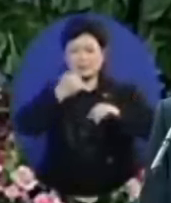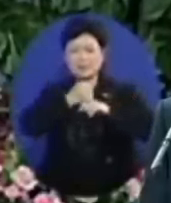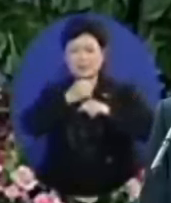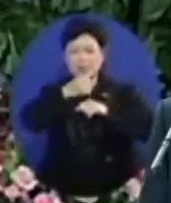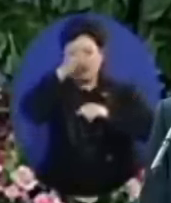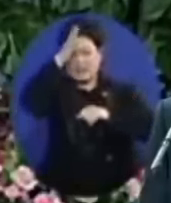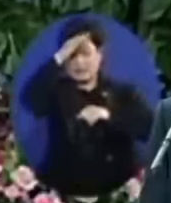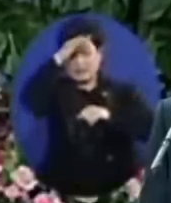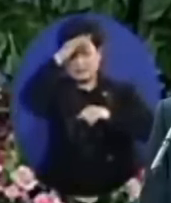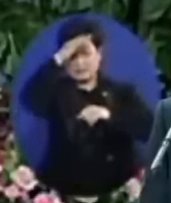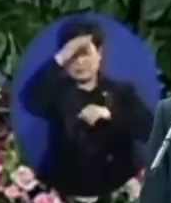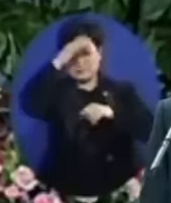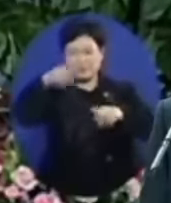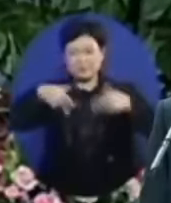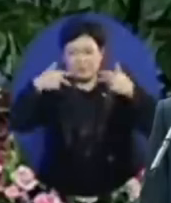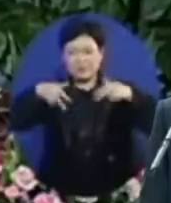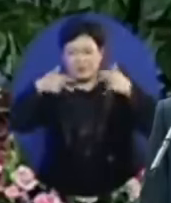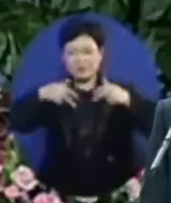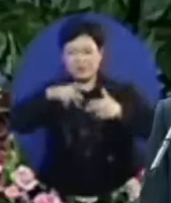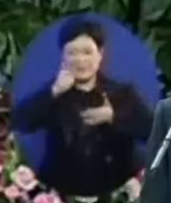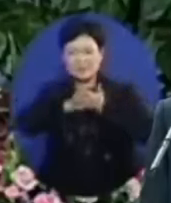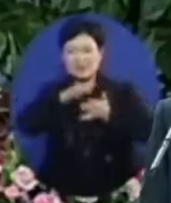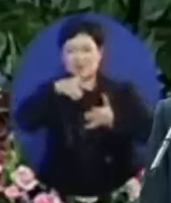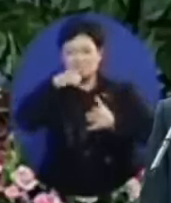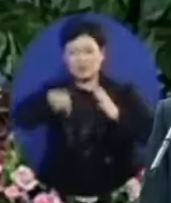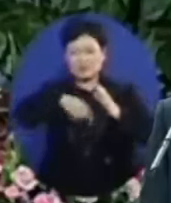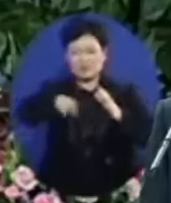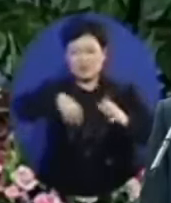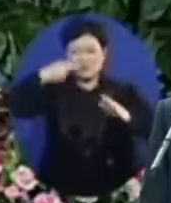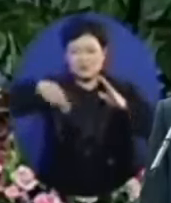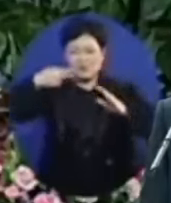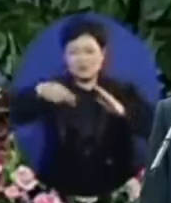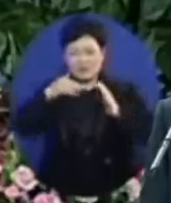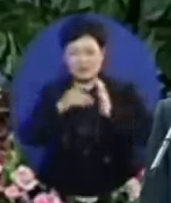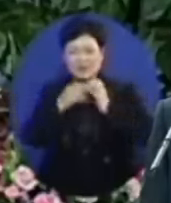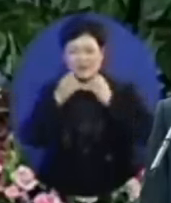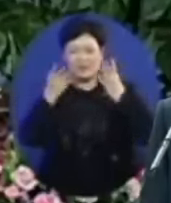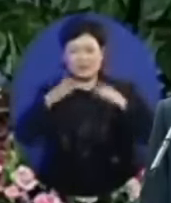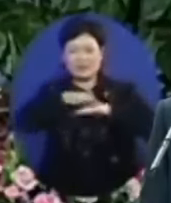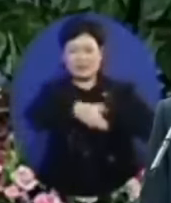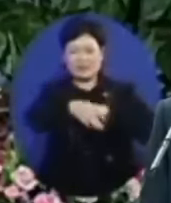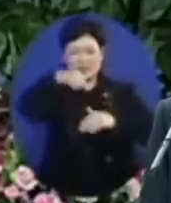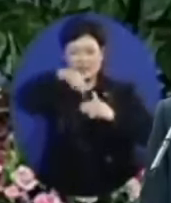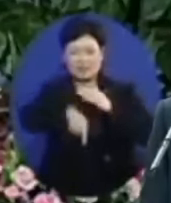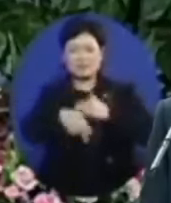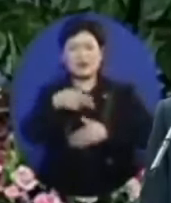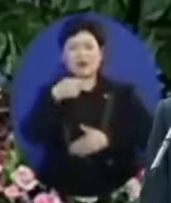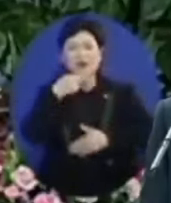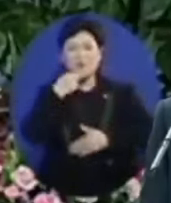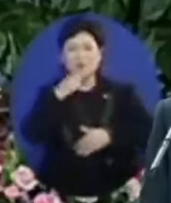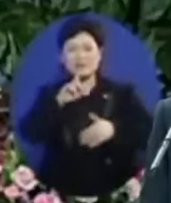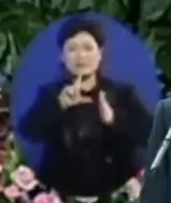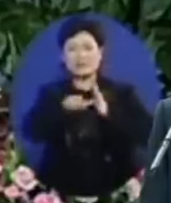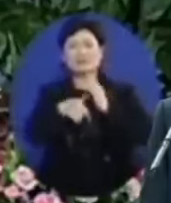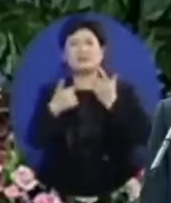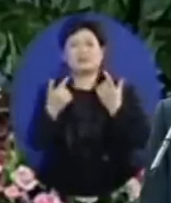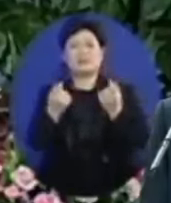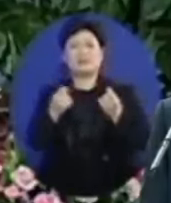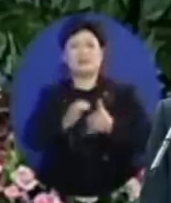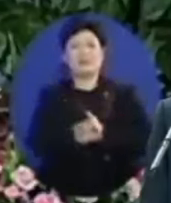뜨거운 물에 타가지고 휘저어서 먹어버립니다. 그래서 현대시대는 깊이가 없는 그런 시대가 되어 있는